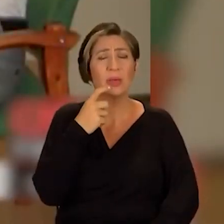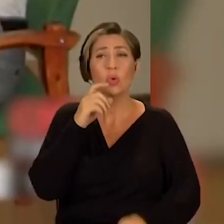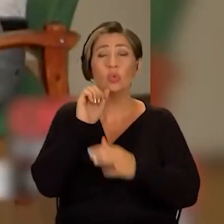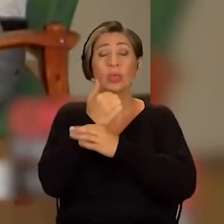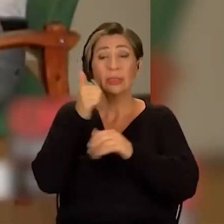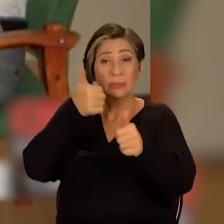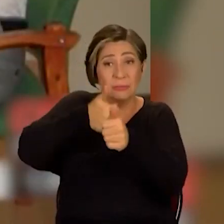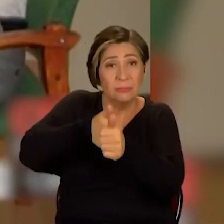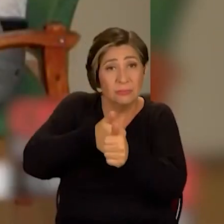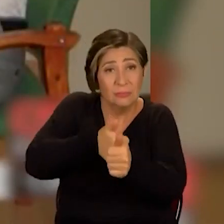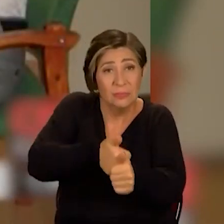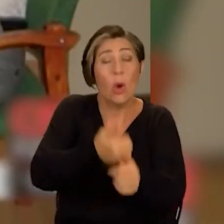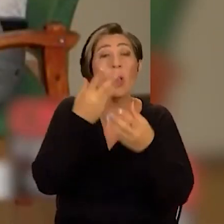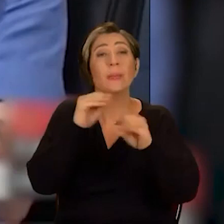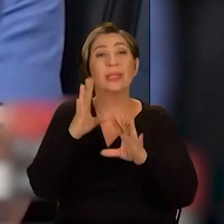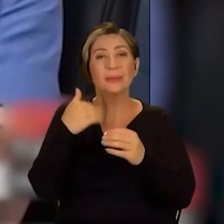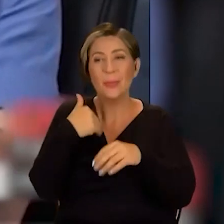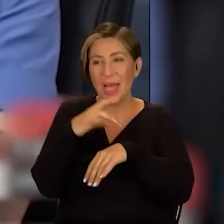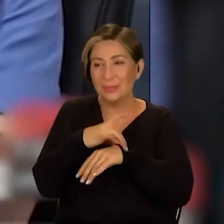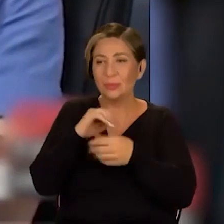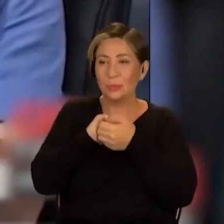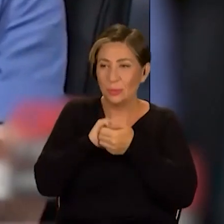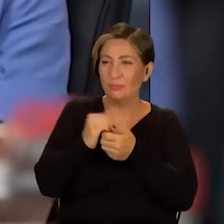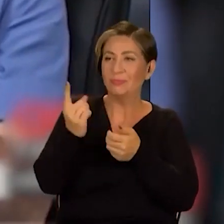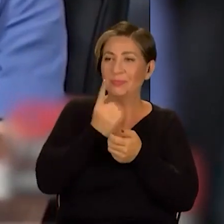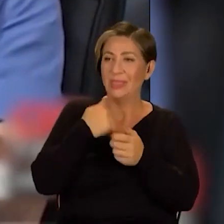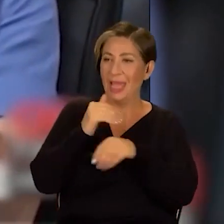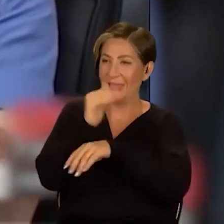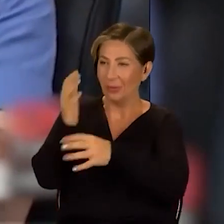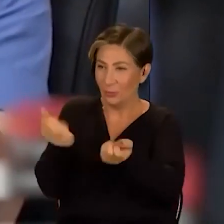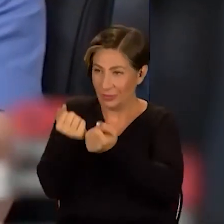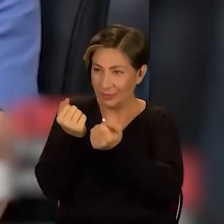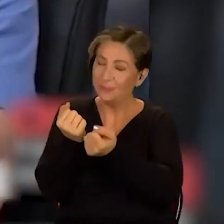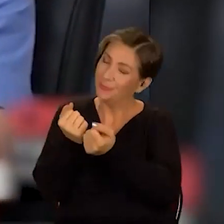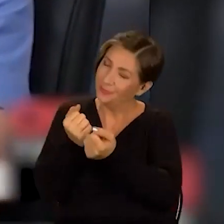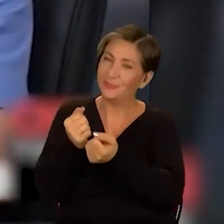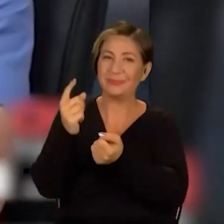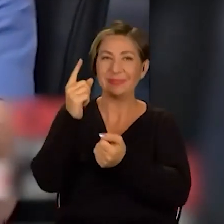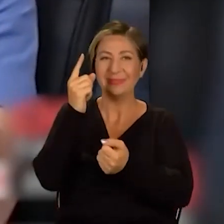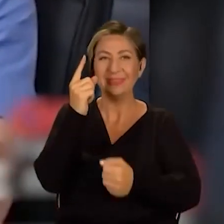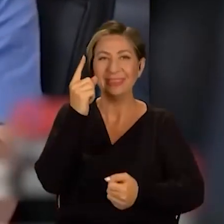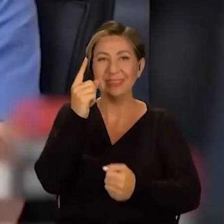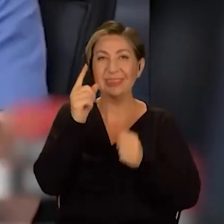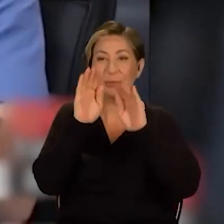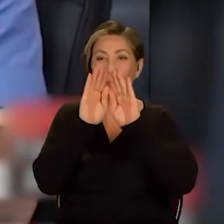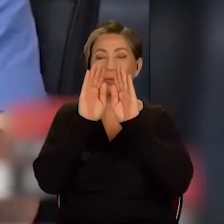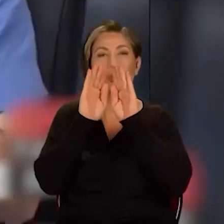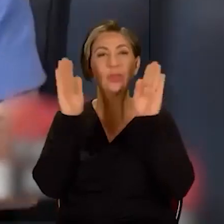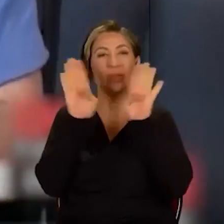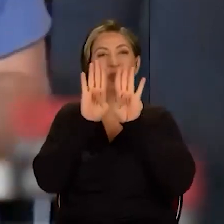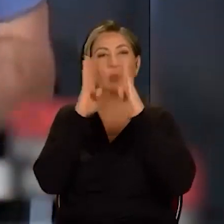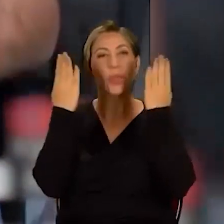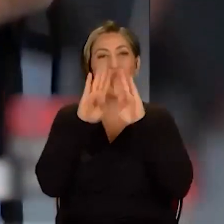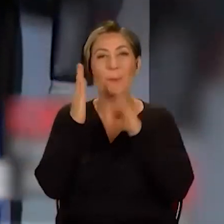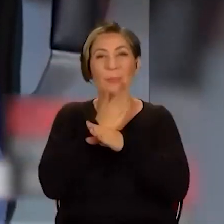olmadan size sanatını vermiyor. Ama benim hastam, dostum, hayatını kurtardım. Bir Bir dolap illüzyon